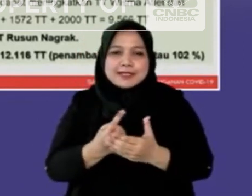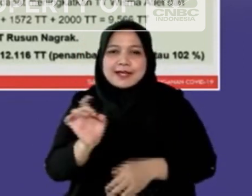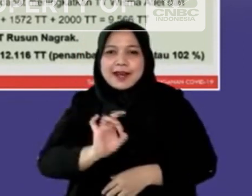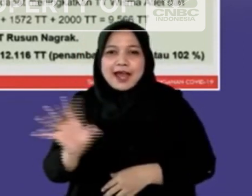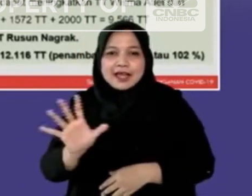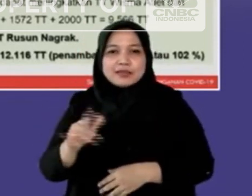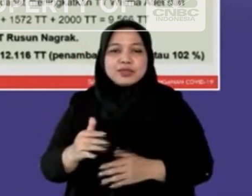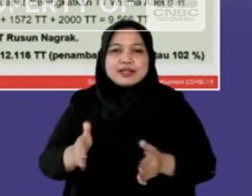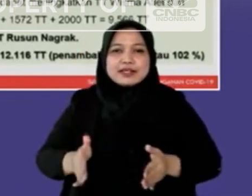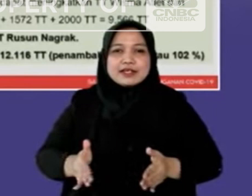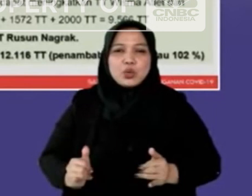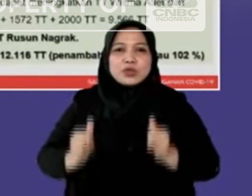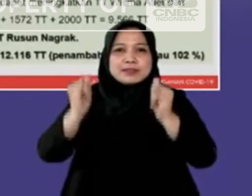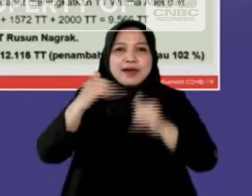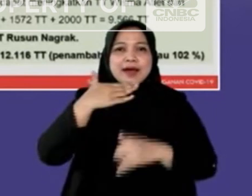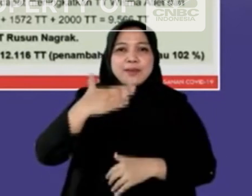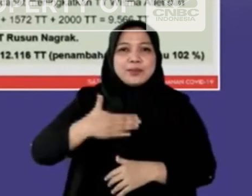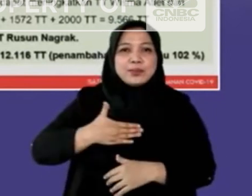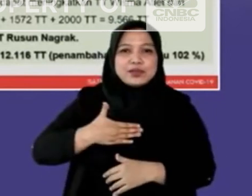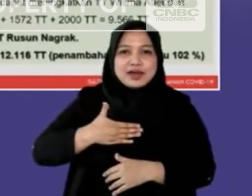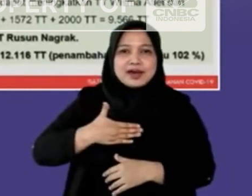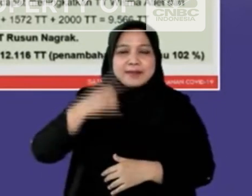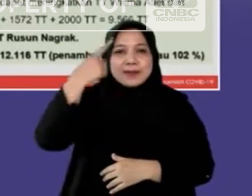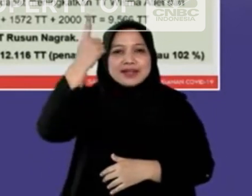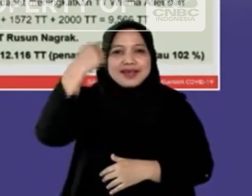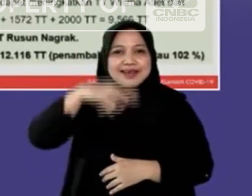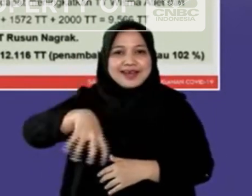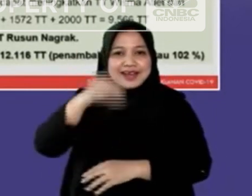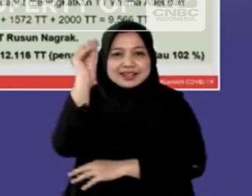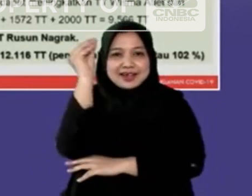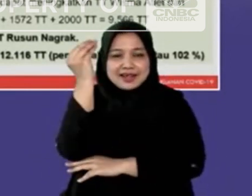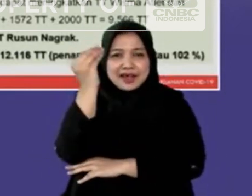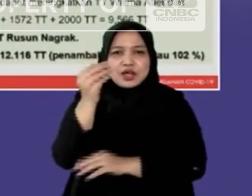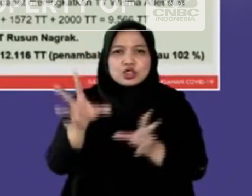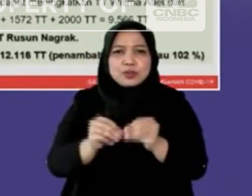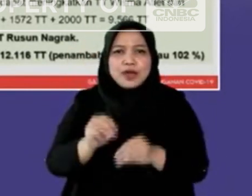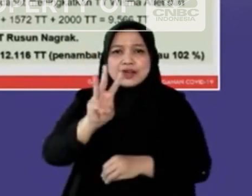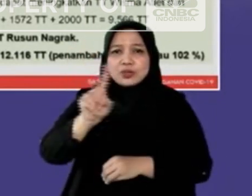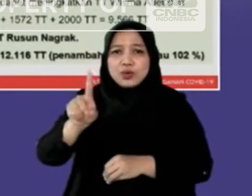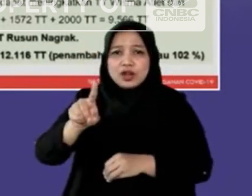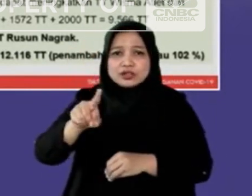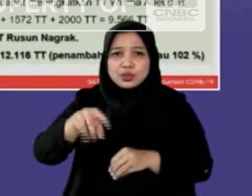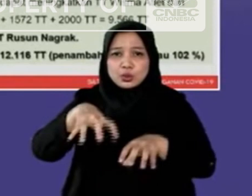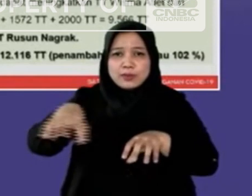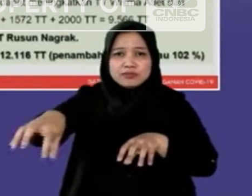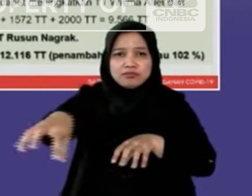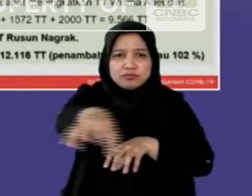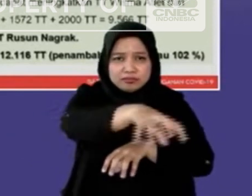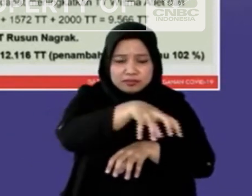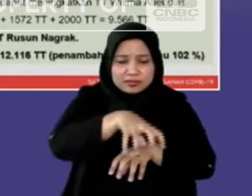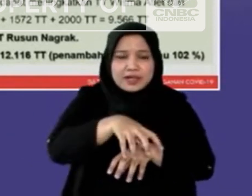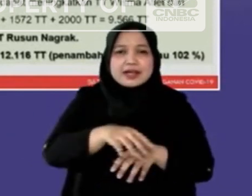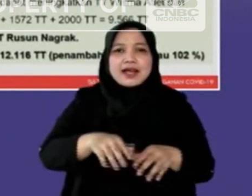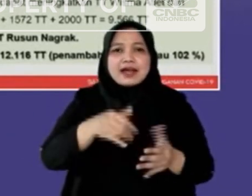lainnya pada wisma-wisma milik Pemda DKI Pada 31 lokasi terpencar dengan kapasitas